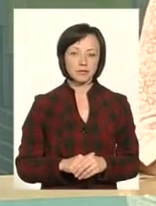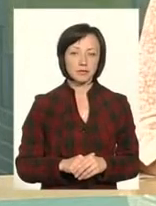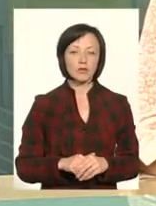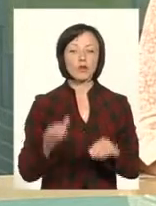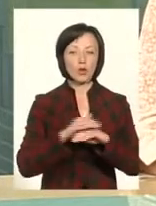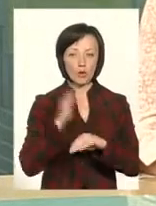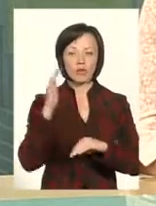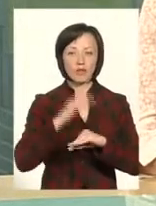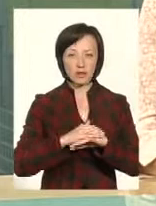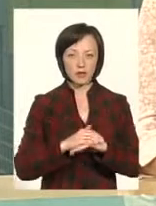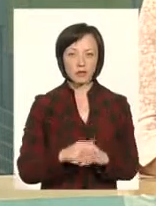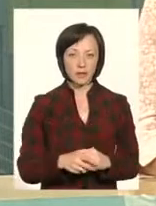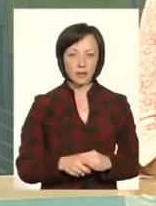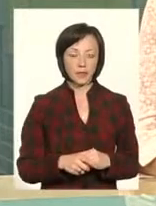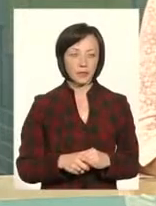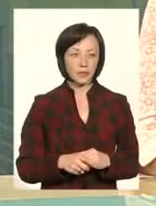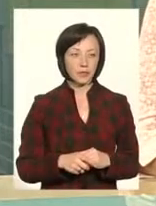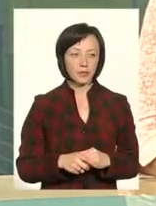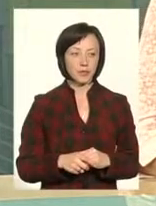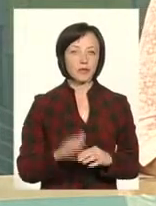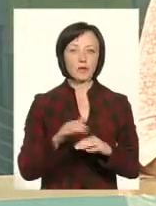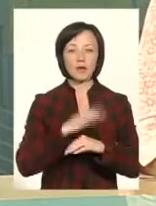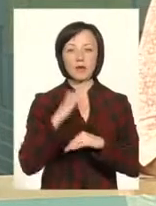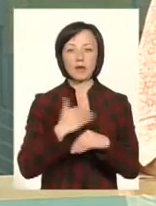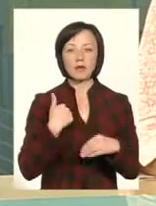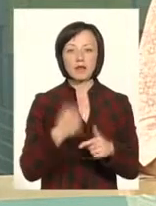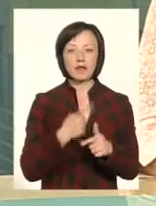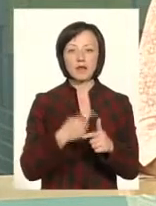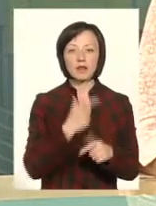Алло. Доброго вечора. Добрый вечер. Меня зовут Евгений, частный